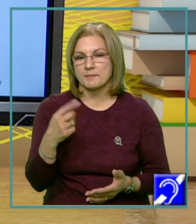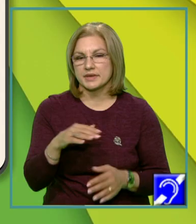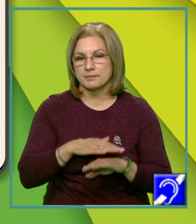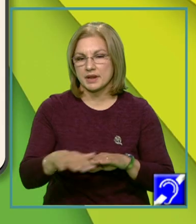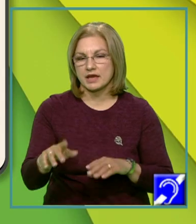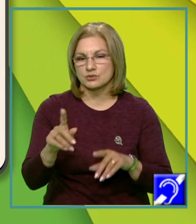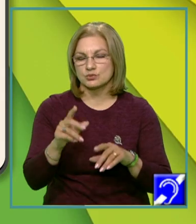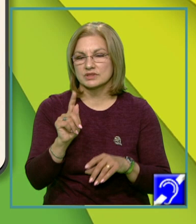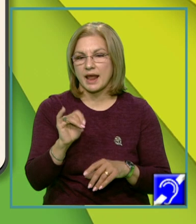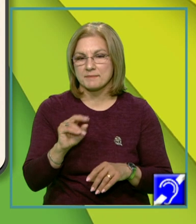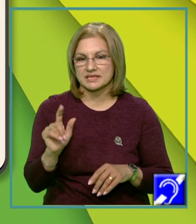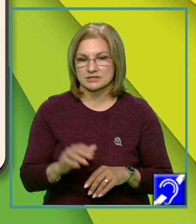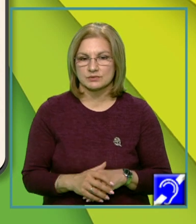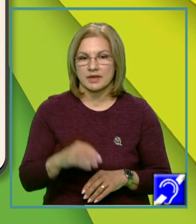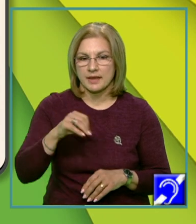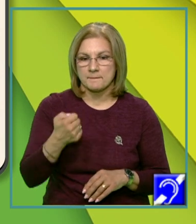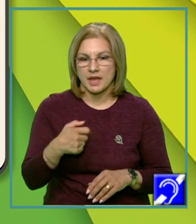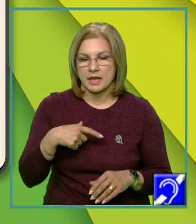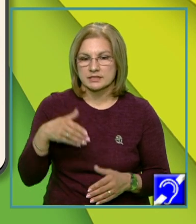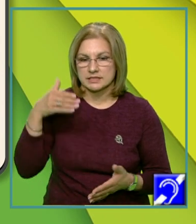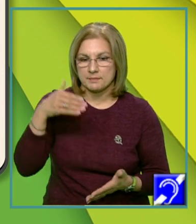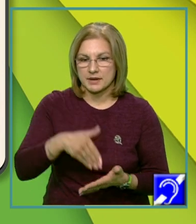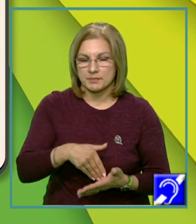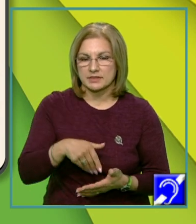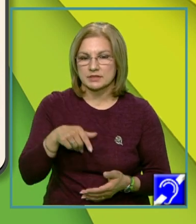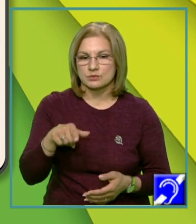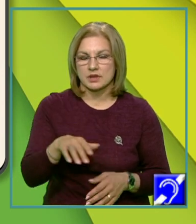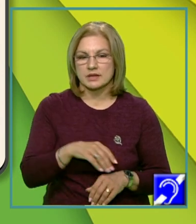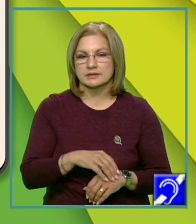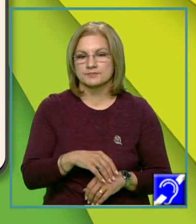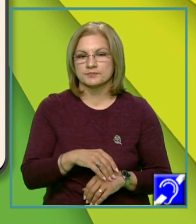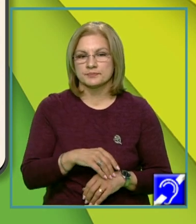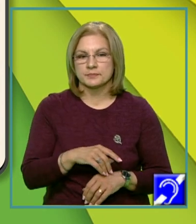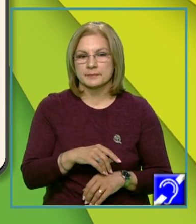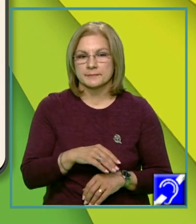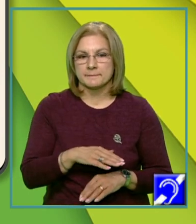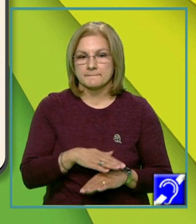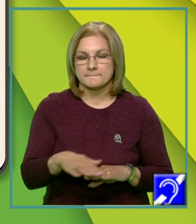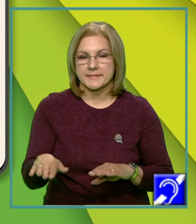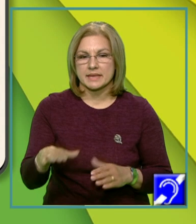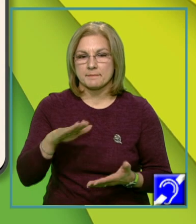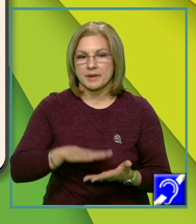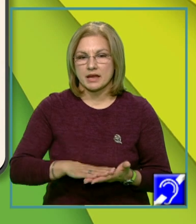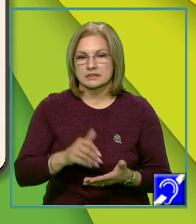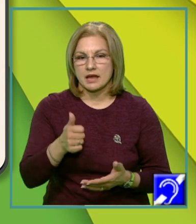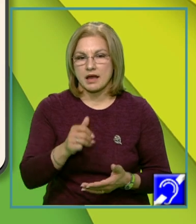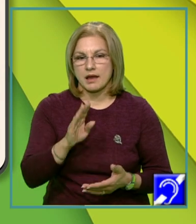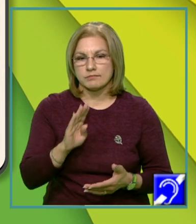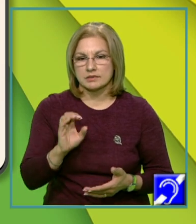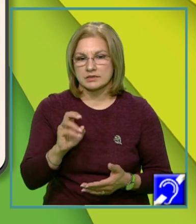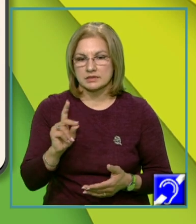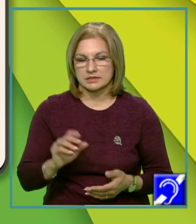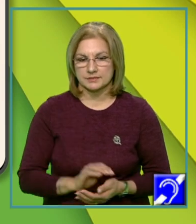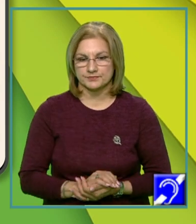e ma perpendiculară p psihoza ABCD